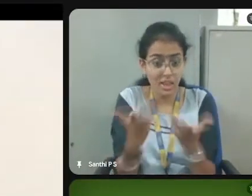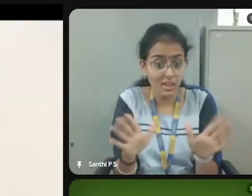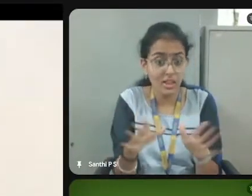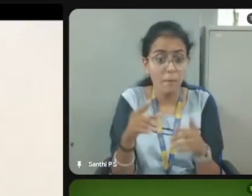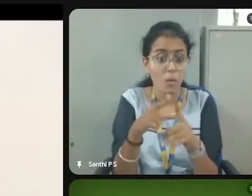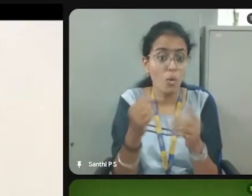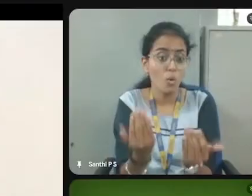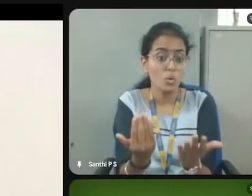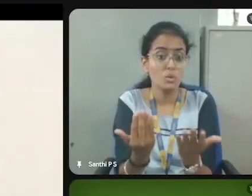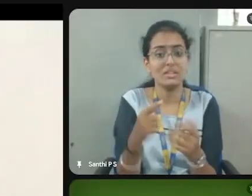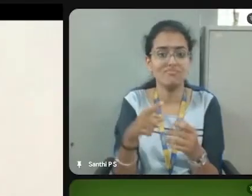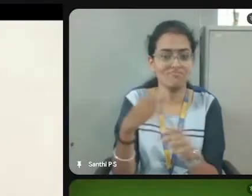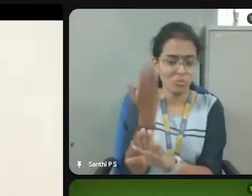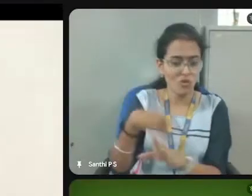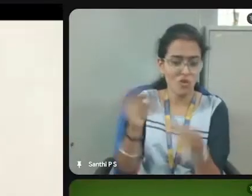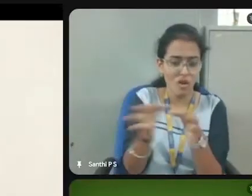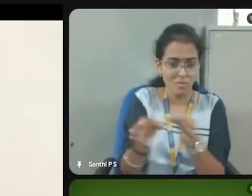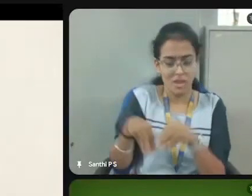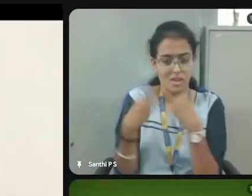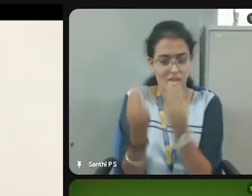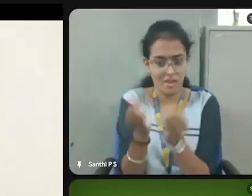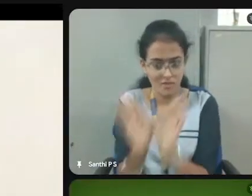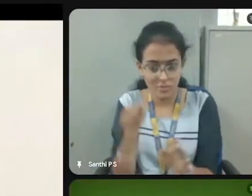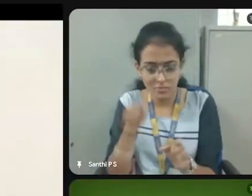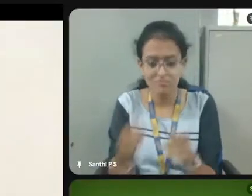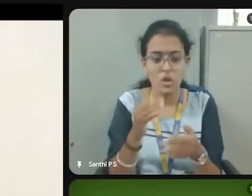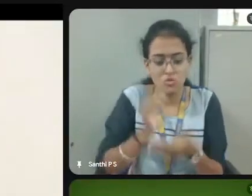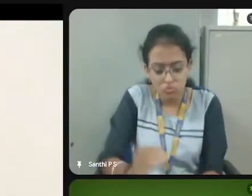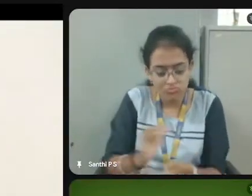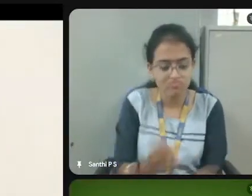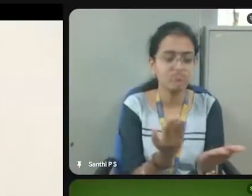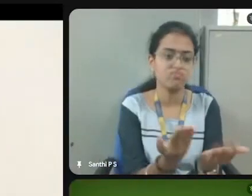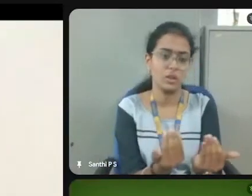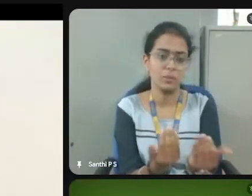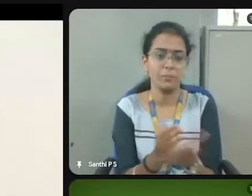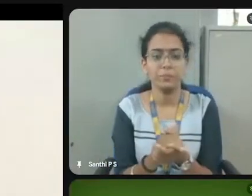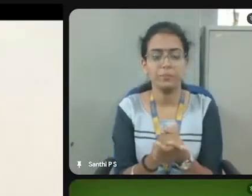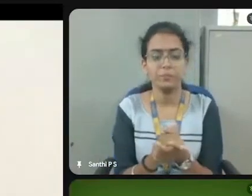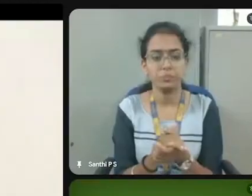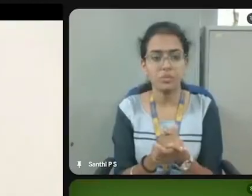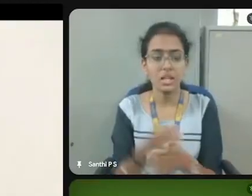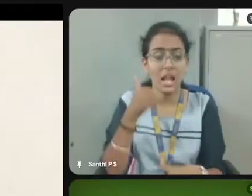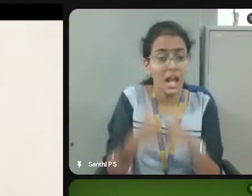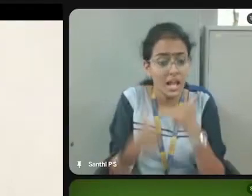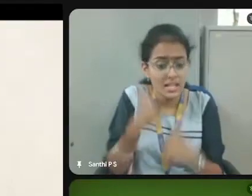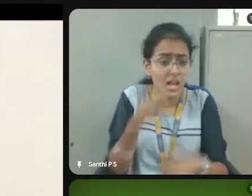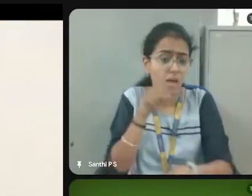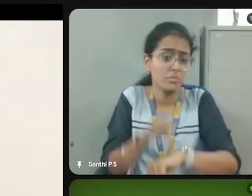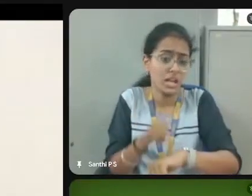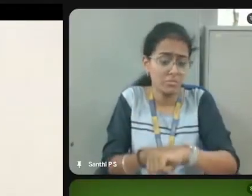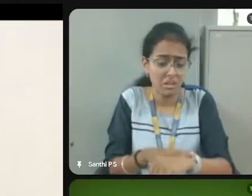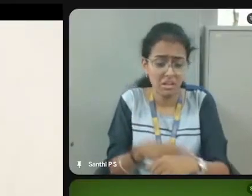തന്നു. അപ്പോൾ ഈ സേവനങ്ങളെല്ലാം കുട്ടികൾക്ക് ഇവിടെ ലഭിക്കുന്നതാണ്. പരീക്ഷാ സമയത്ത് നമ്മുടെ